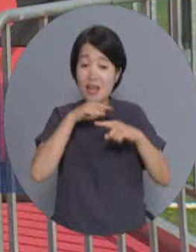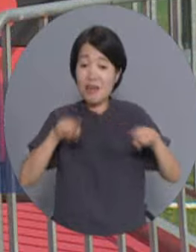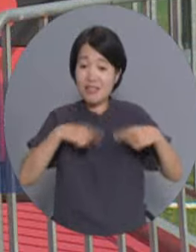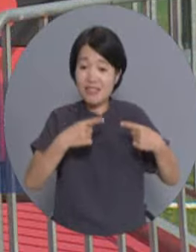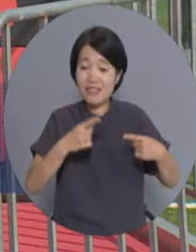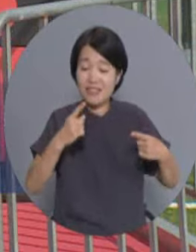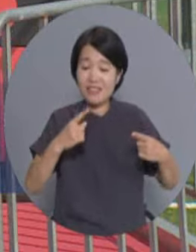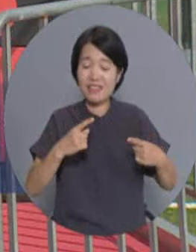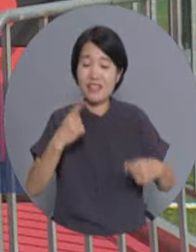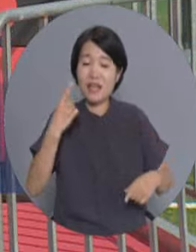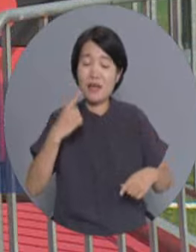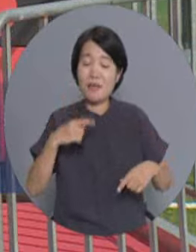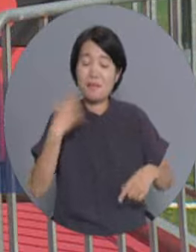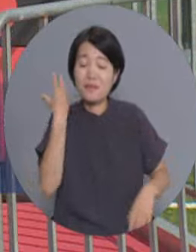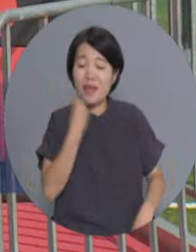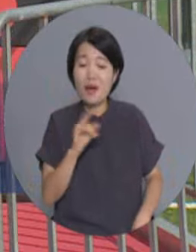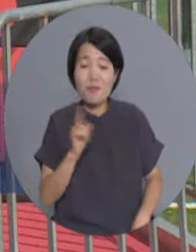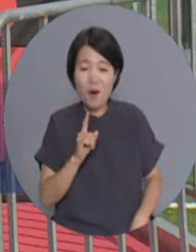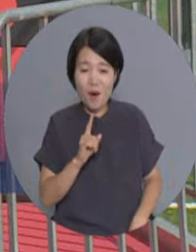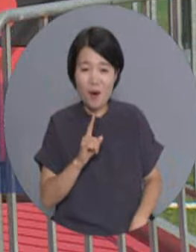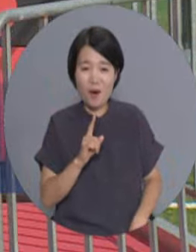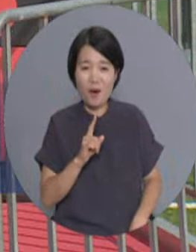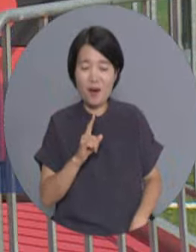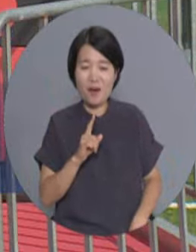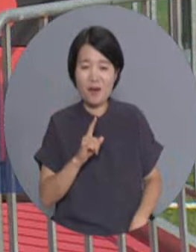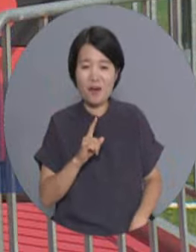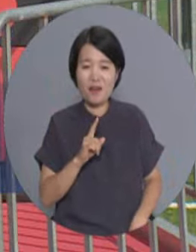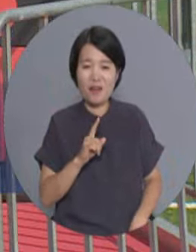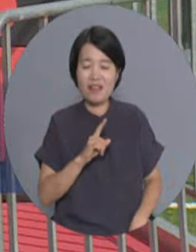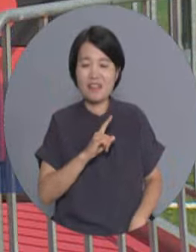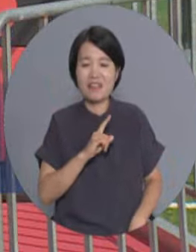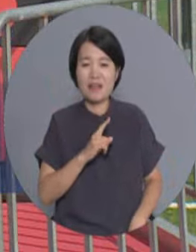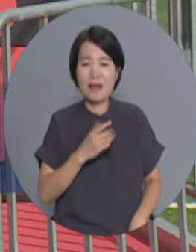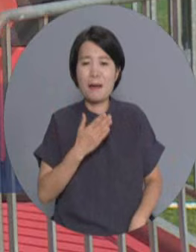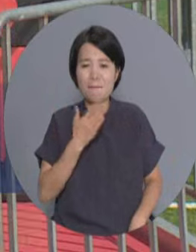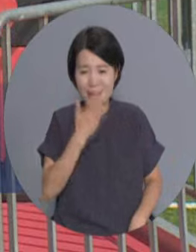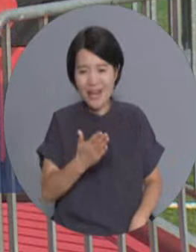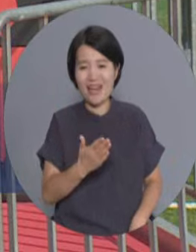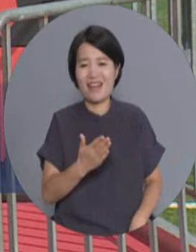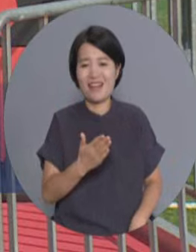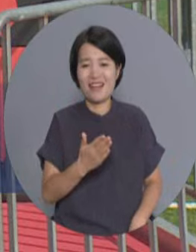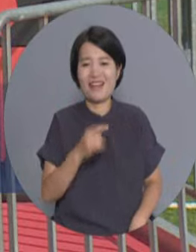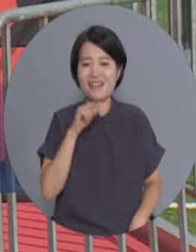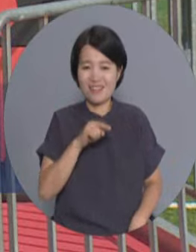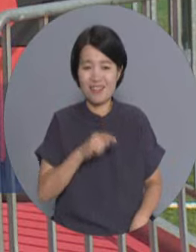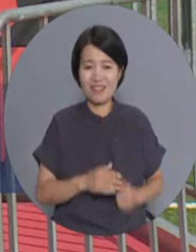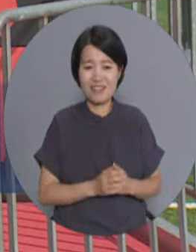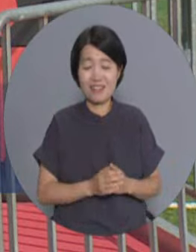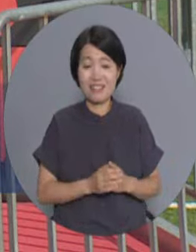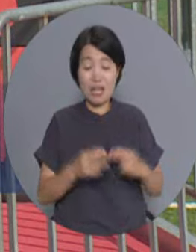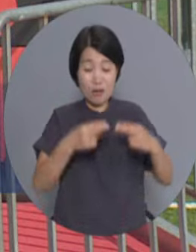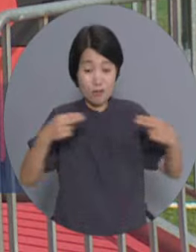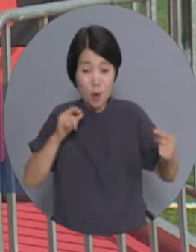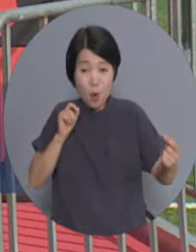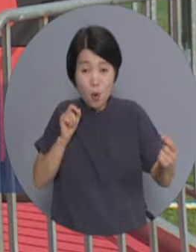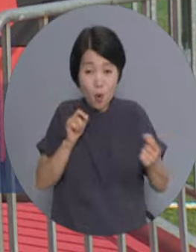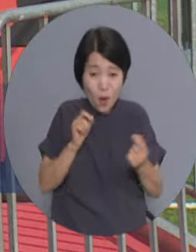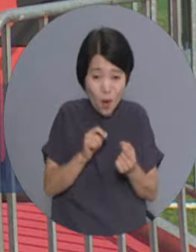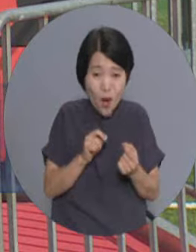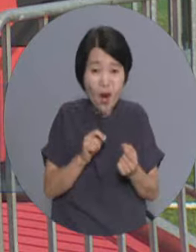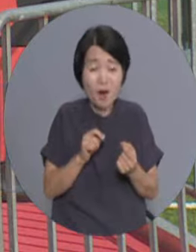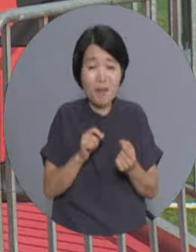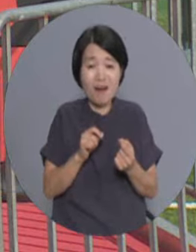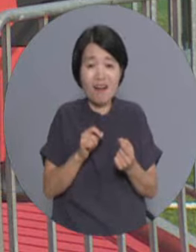보시면 결승점이 보이는데 이 피니쉬하는 순간 이 선수들의 전율이 엄청나게